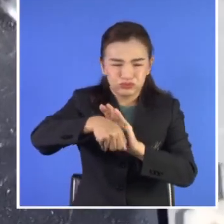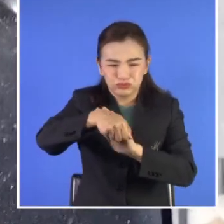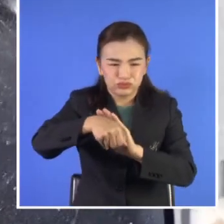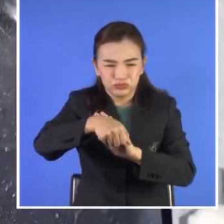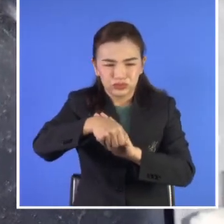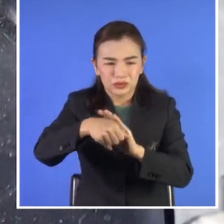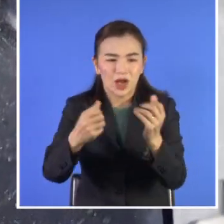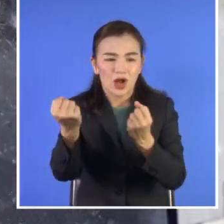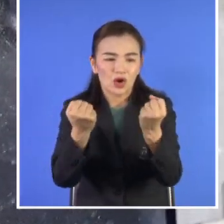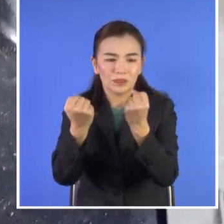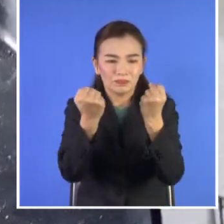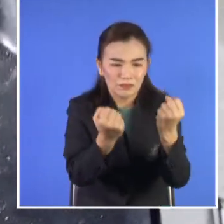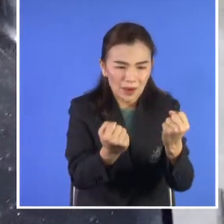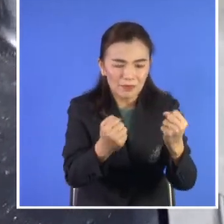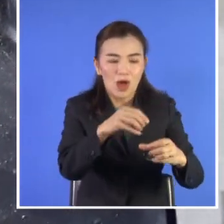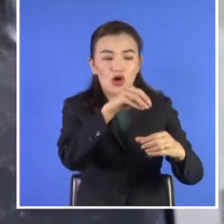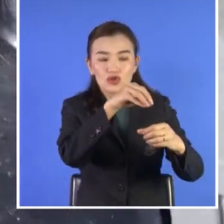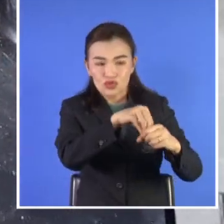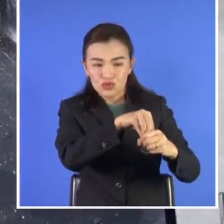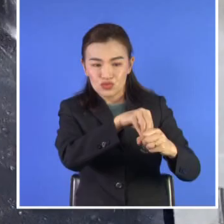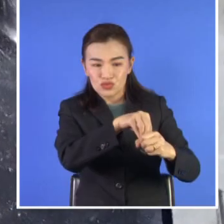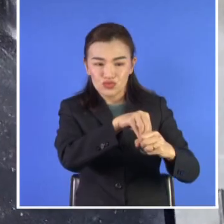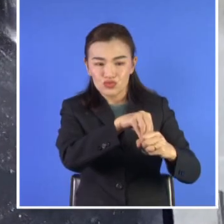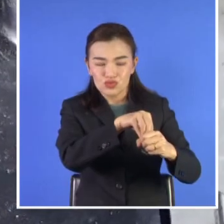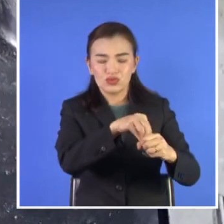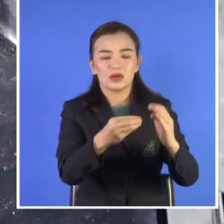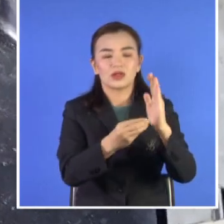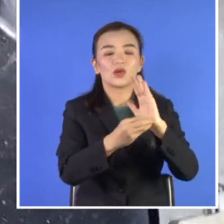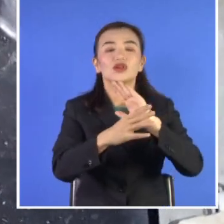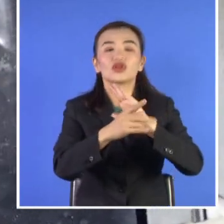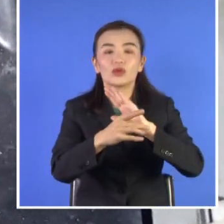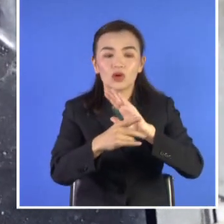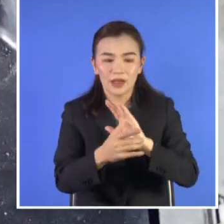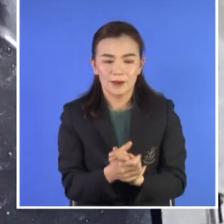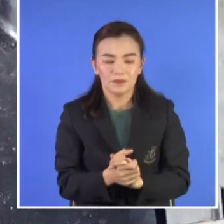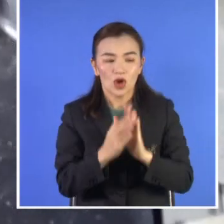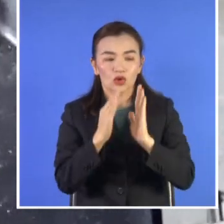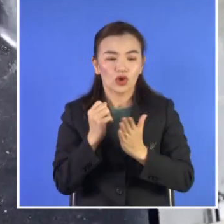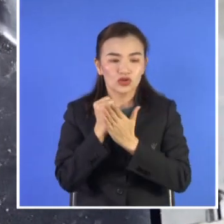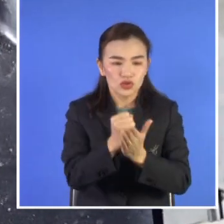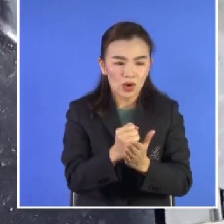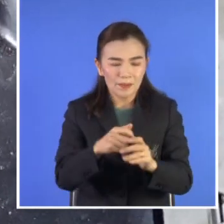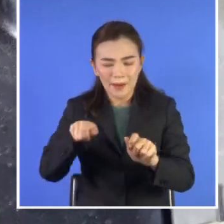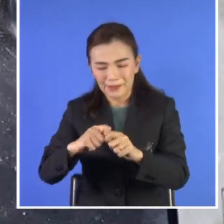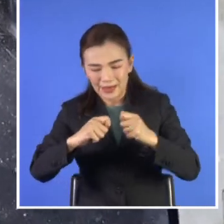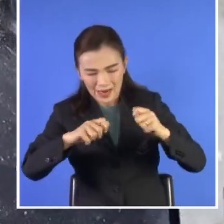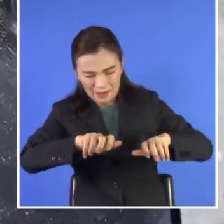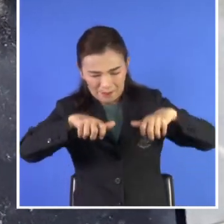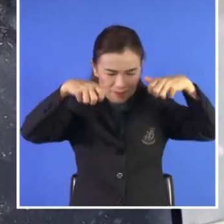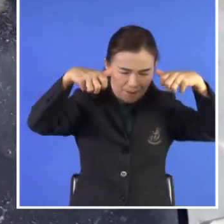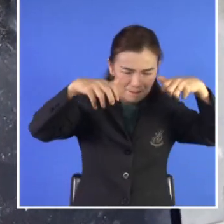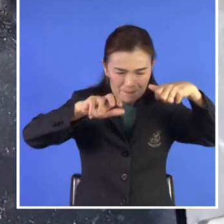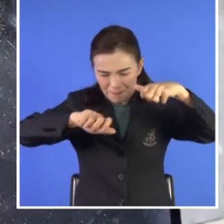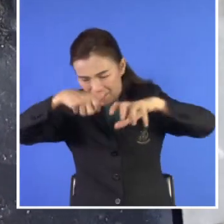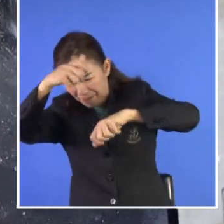รถอยู่ตรงตลาดนัด700ไร่ตำบลสัตหีบจังหวัดชลบุรีกู้ภัยมาถึงก็ต้องรื้อกันละค่ะนี่นะจุดที่แมวหายเนี่